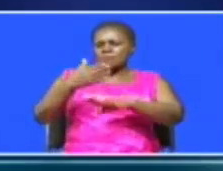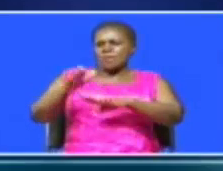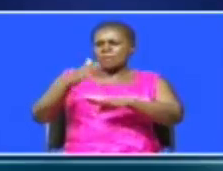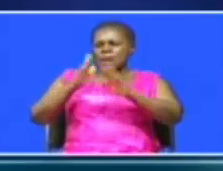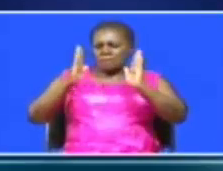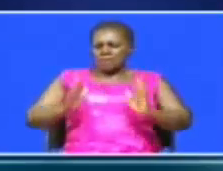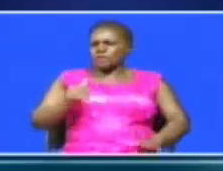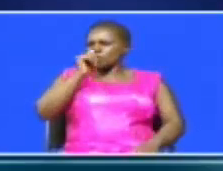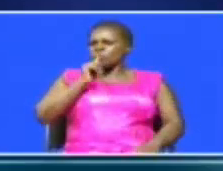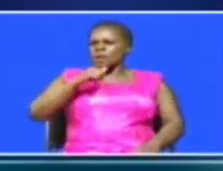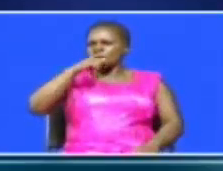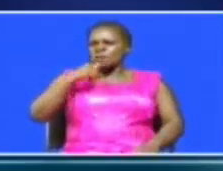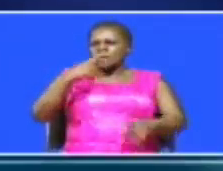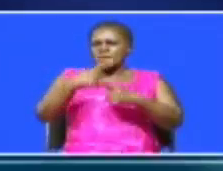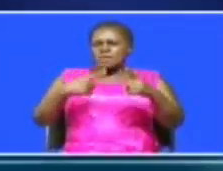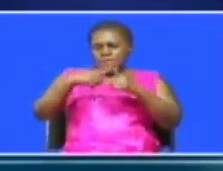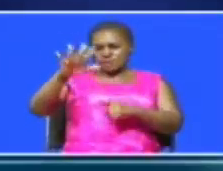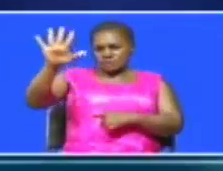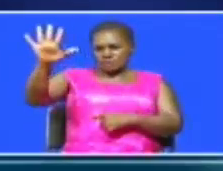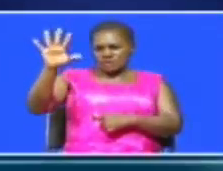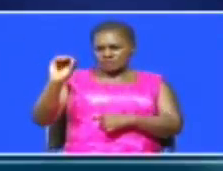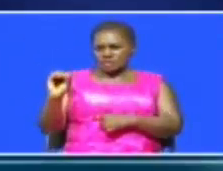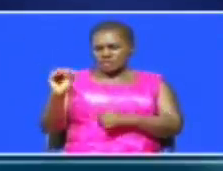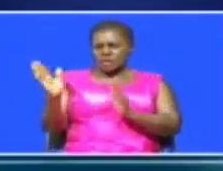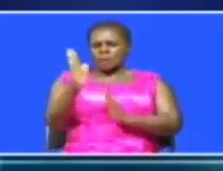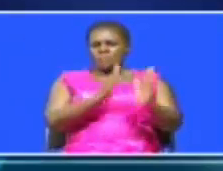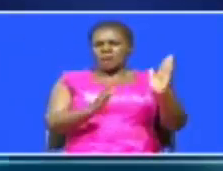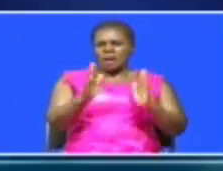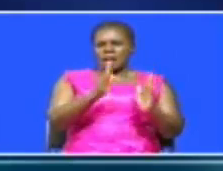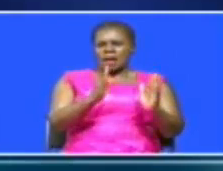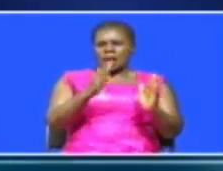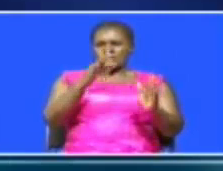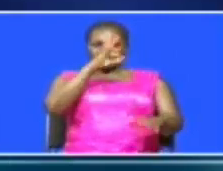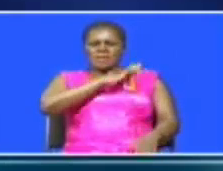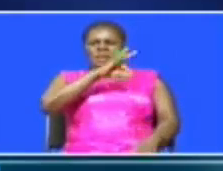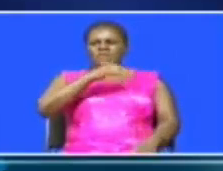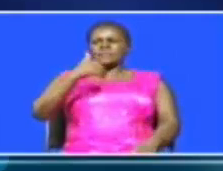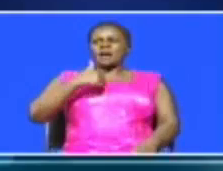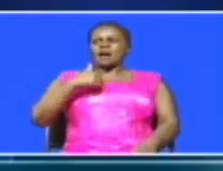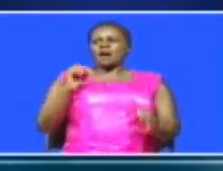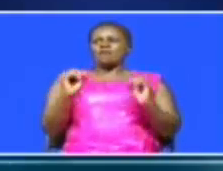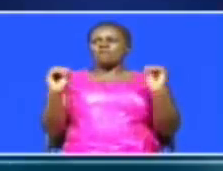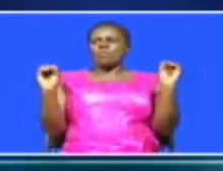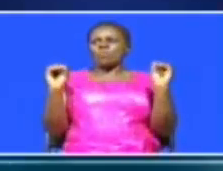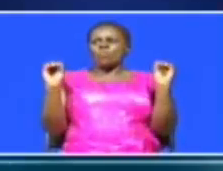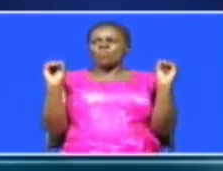mwekezaji wa kibinafsi kwa kipindi cha miaka 50 katika mpango ambao hauna manufaa kwao.